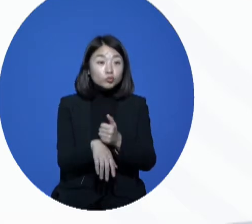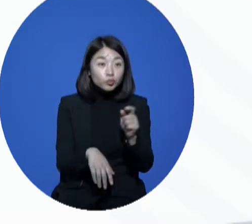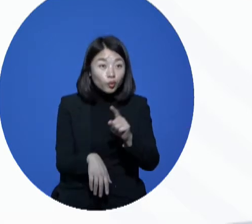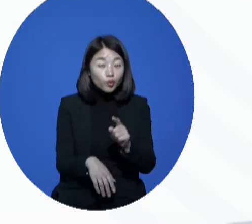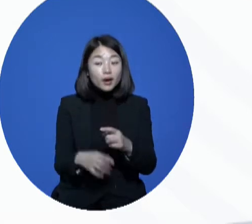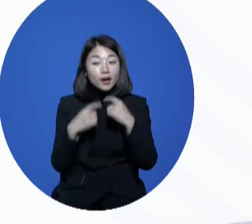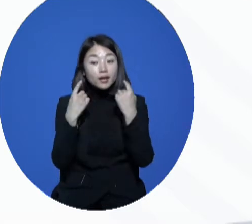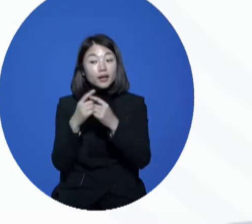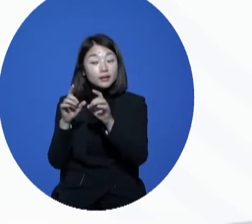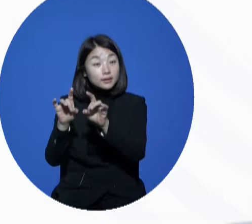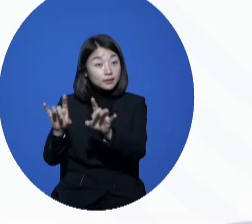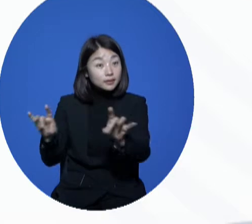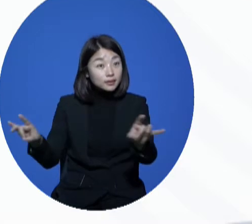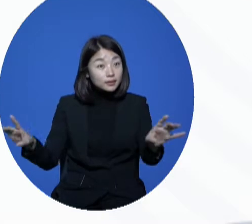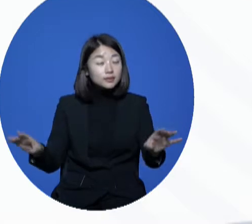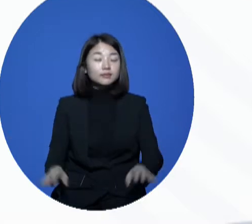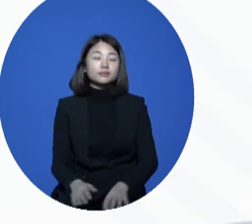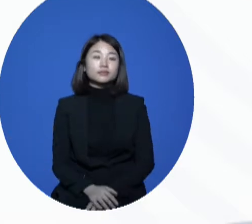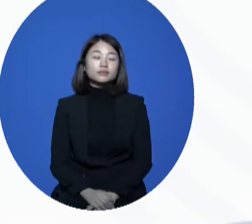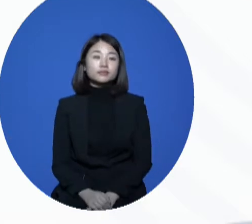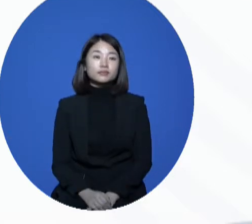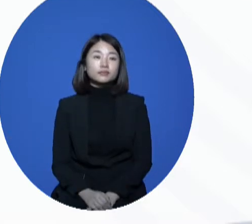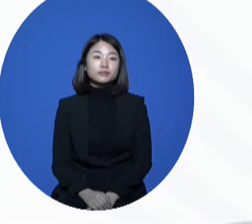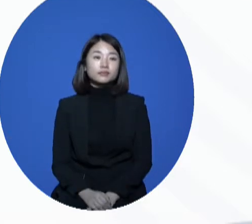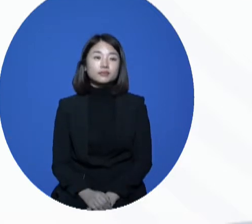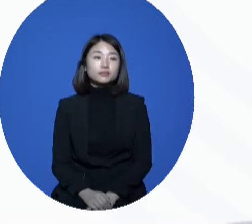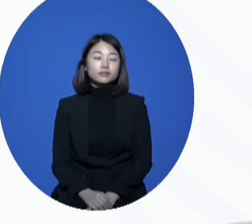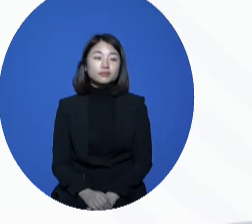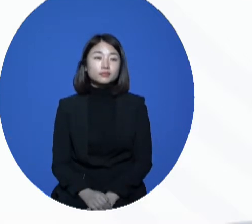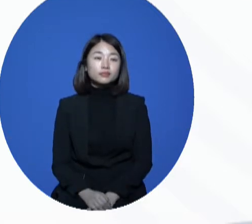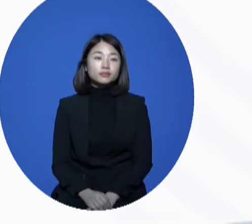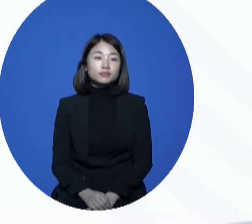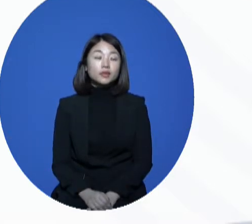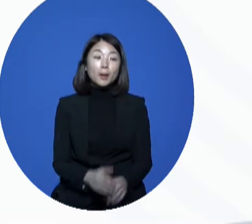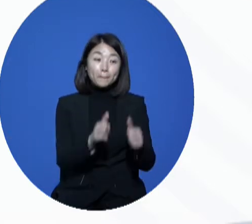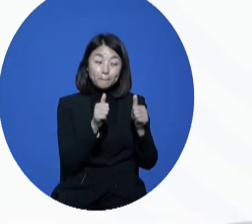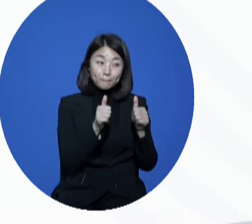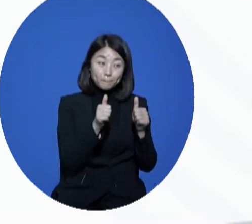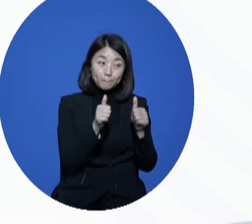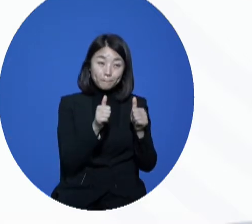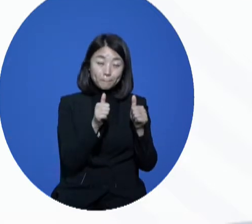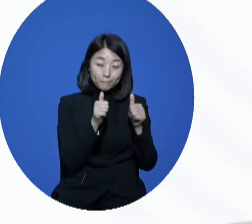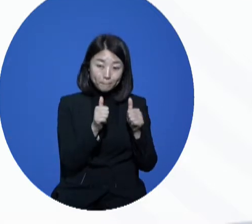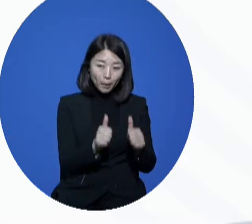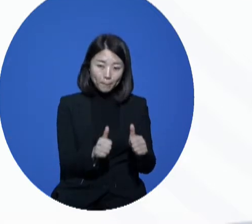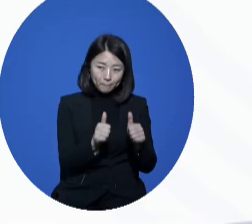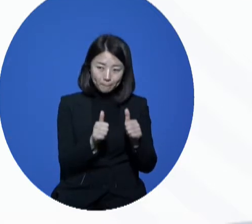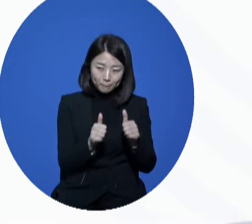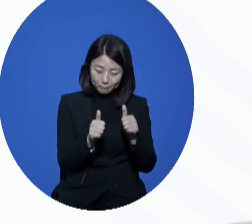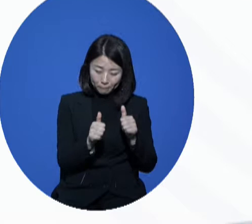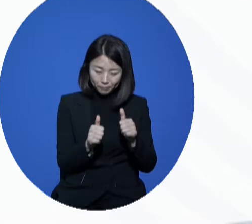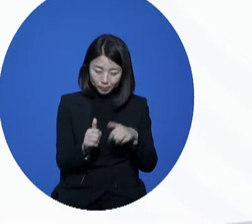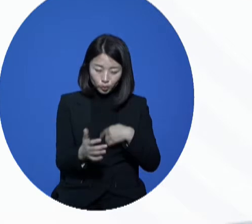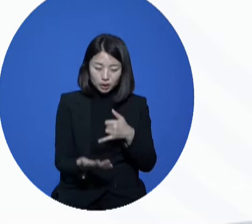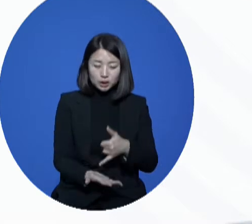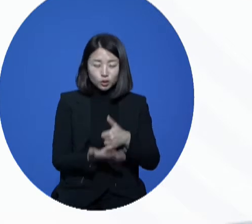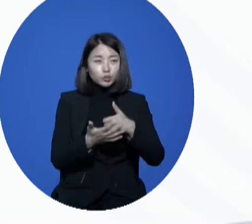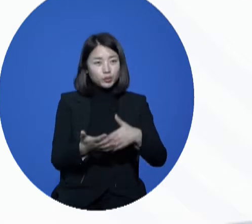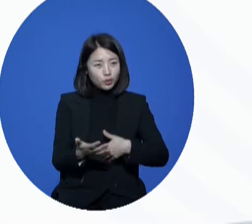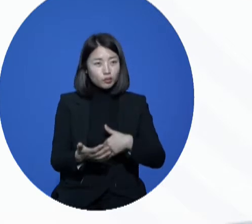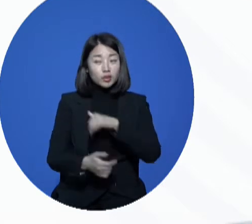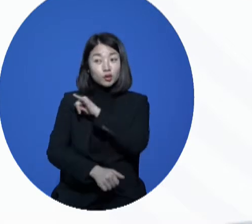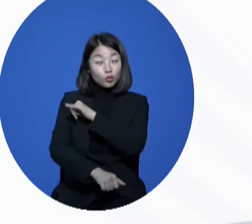개개인 모두가 법적인 존재들입니다. 법인이고 어떤 법적인 인격을 가진